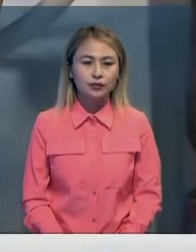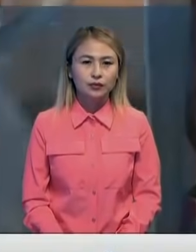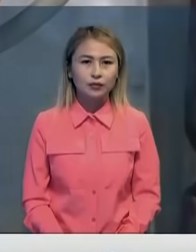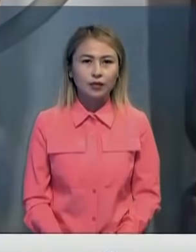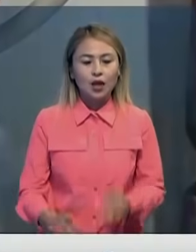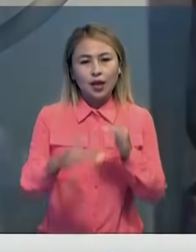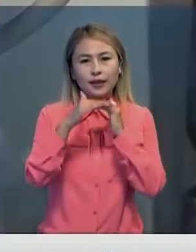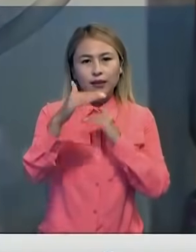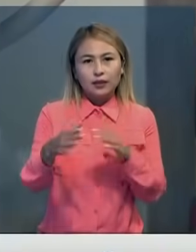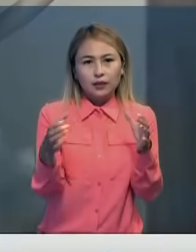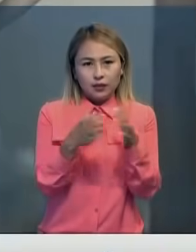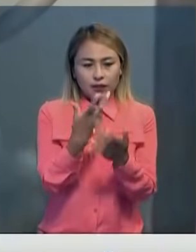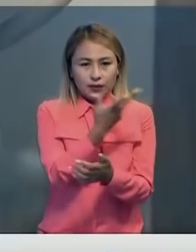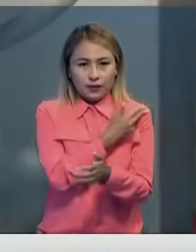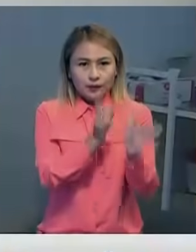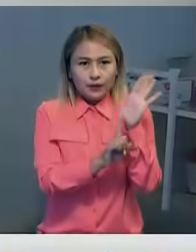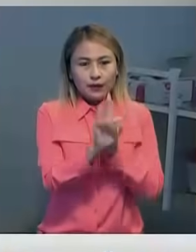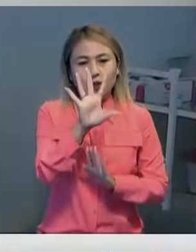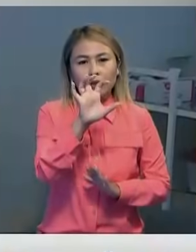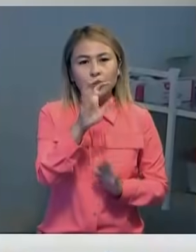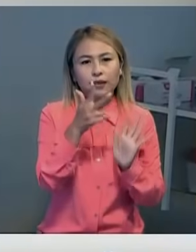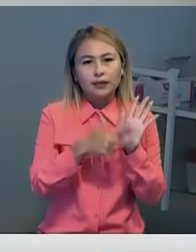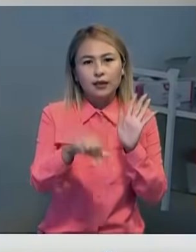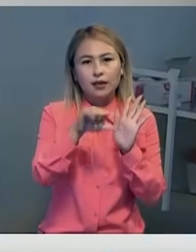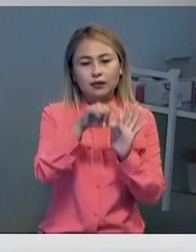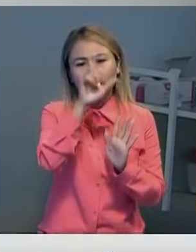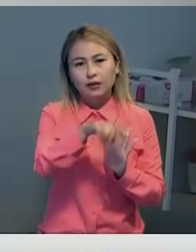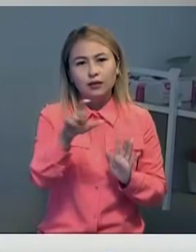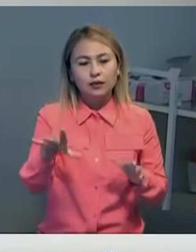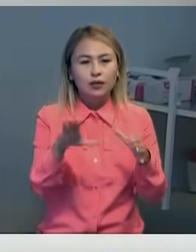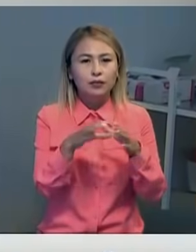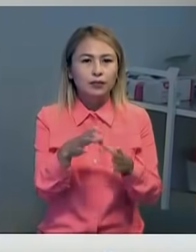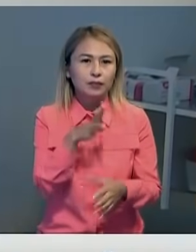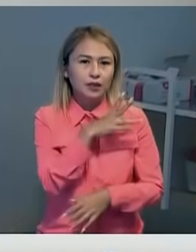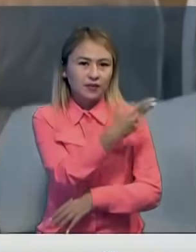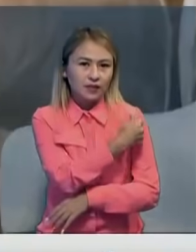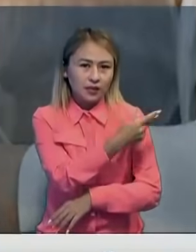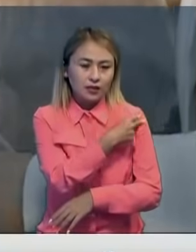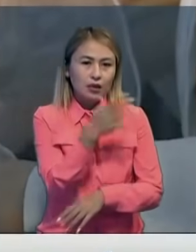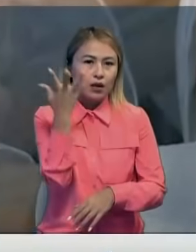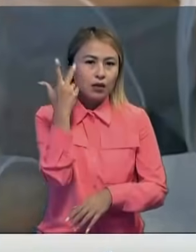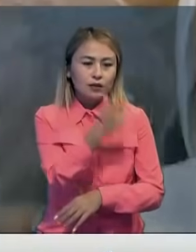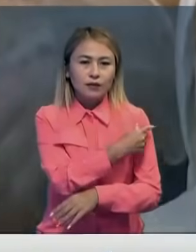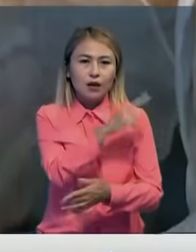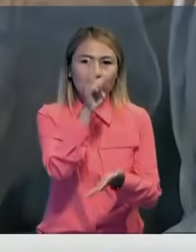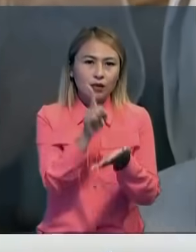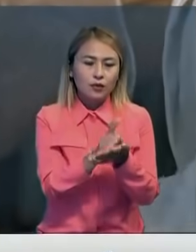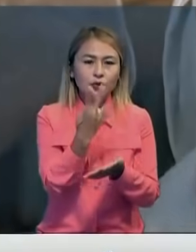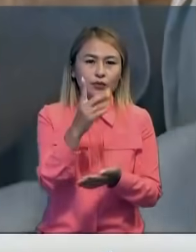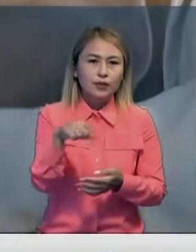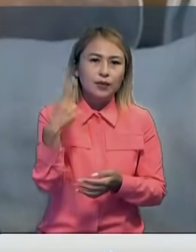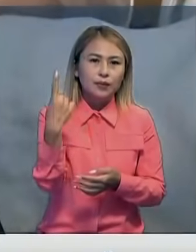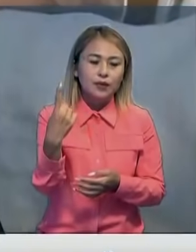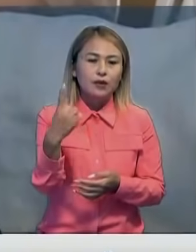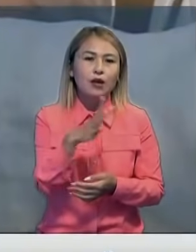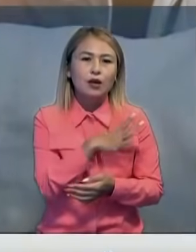Елде жаппай вакциналау басталғалы бері 586 мың адам екпе салдырды. Бұл вакцина алуы міндетті халықтың 1/4